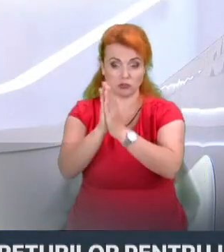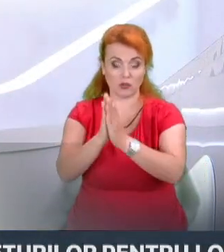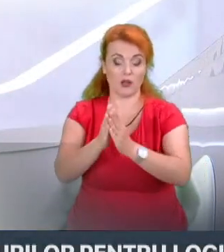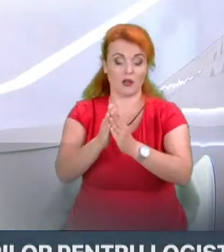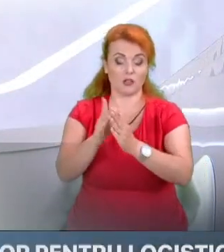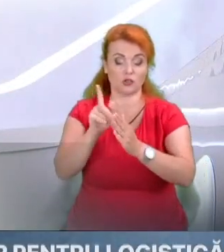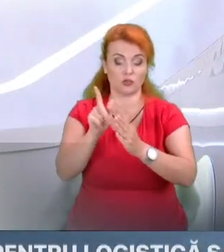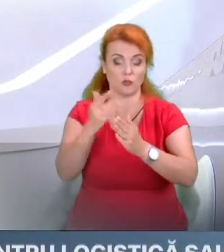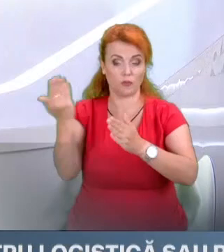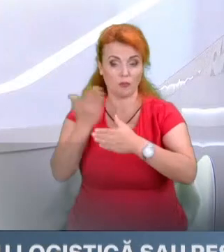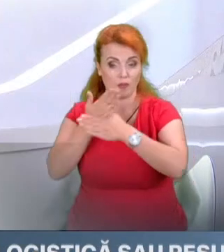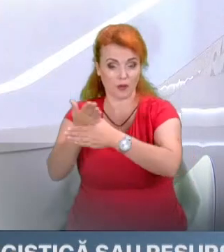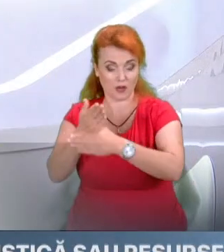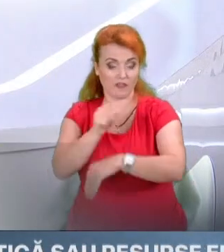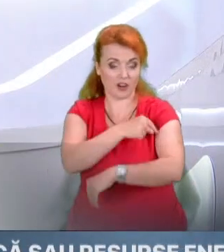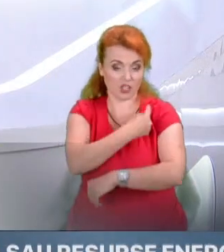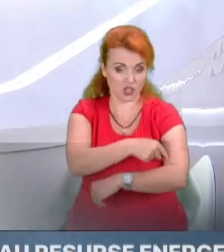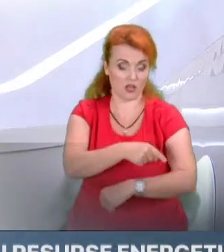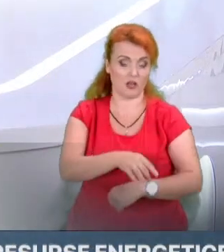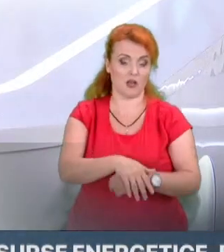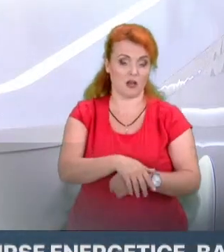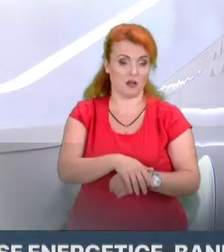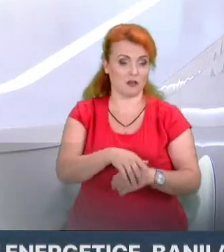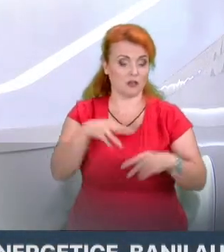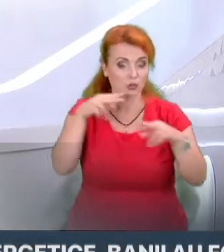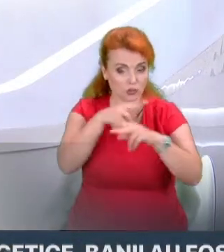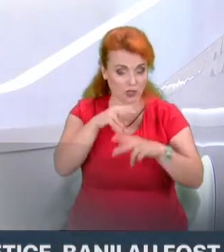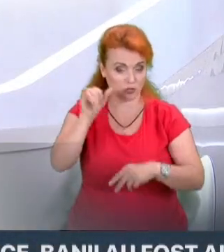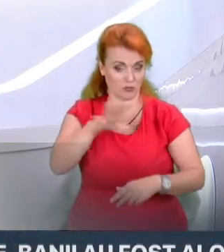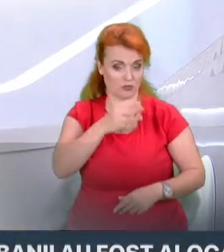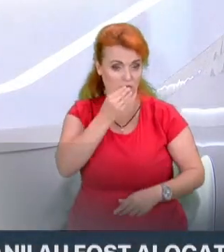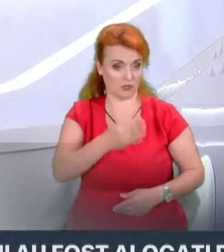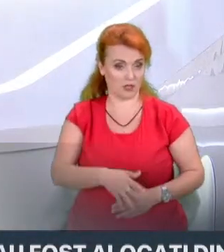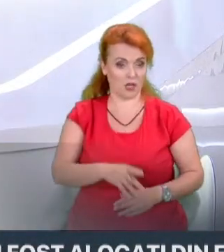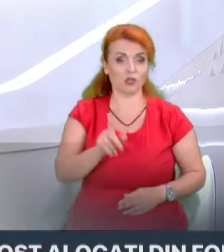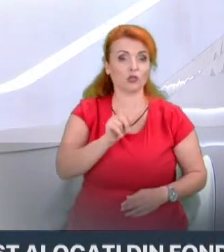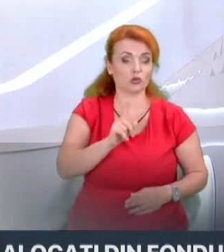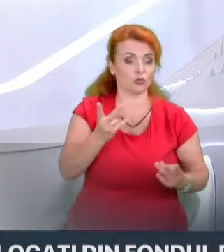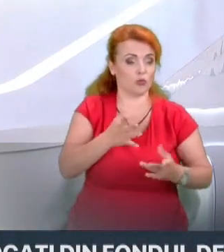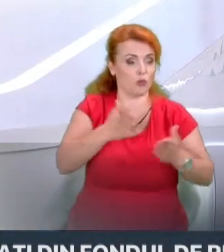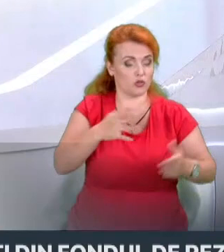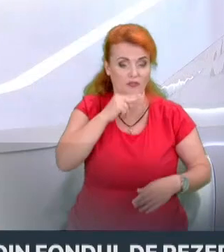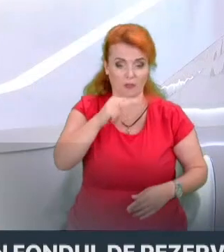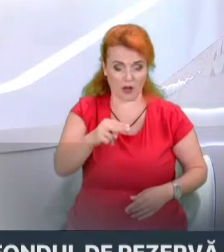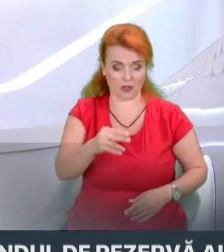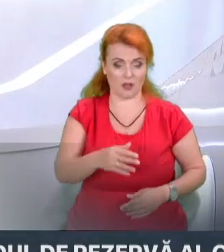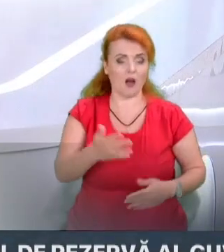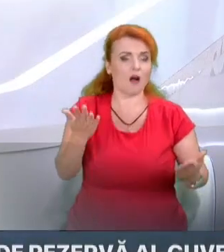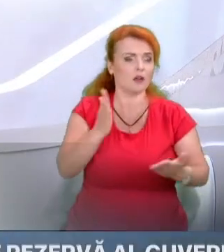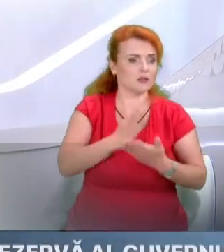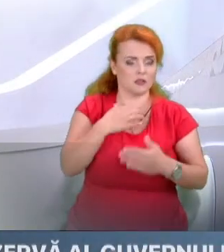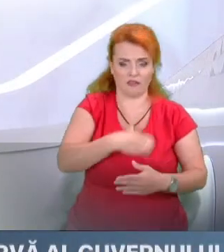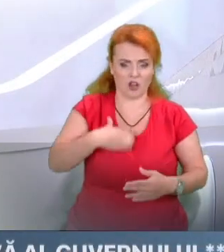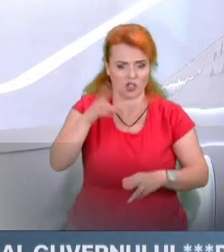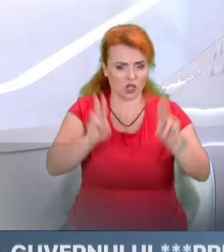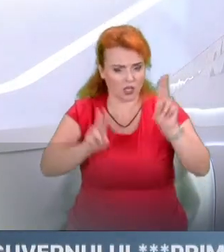ambulanță. La ce produse ar trebui să fim foarte atenți și care sunt câteva dintre regulile de bază pe care ar